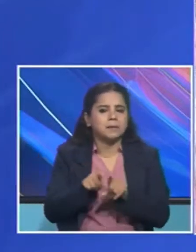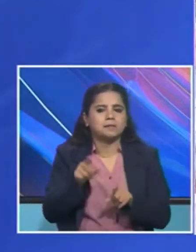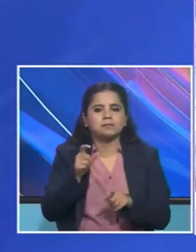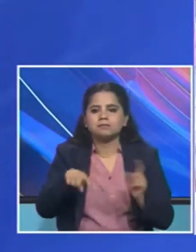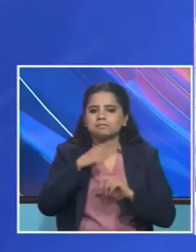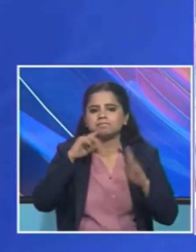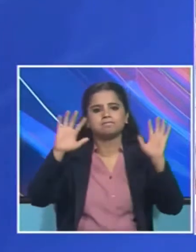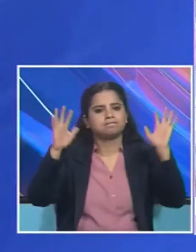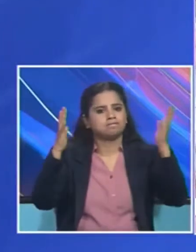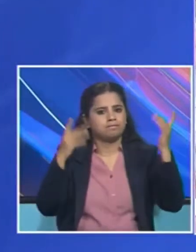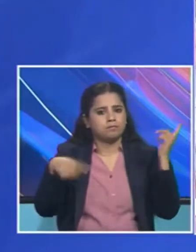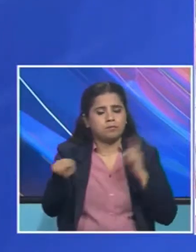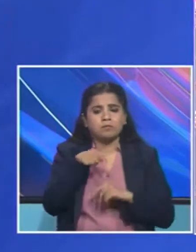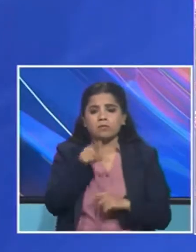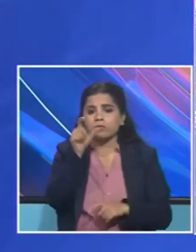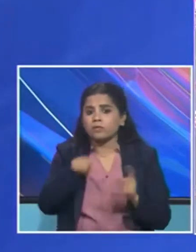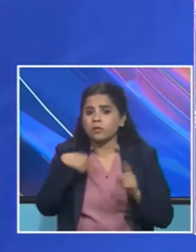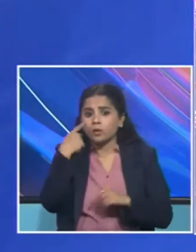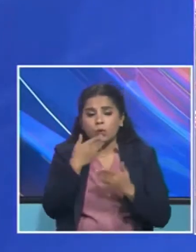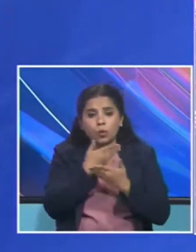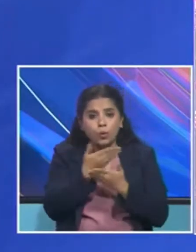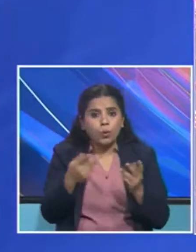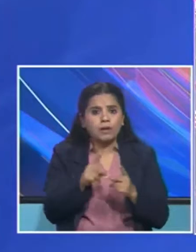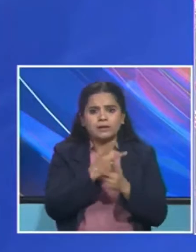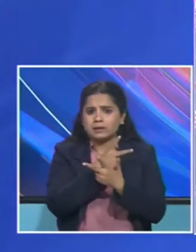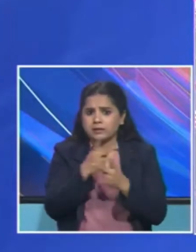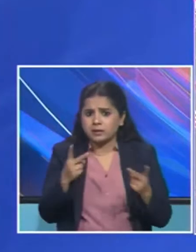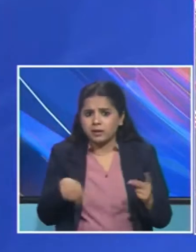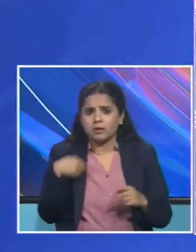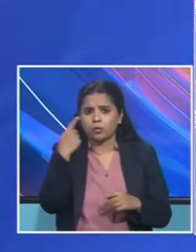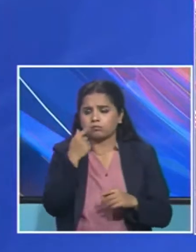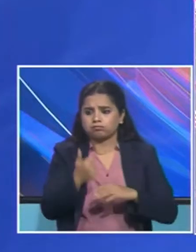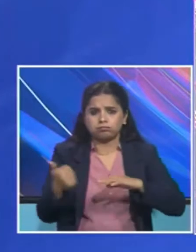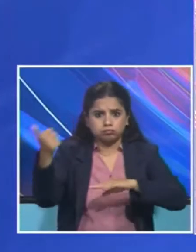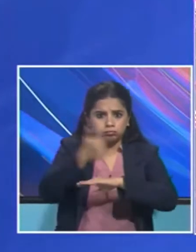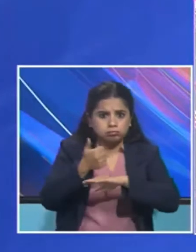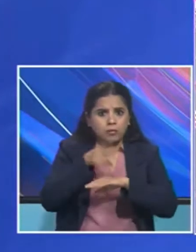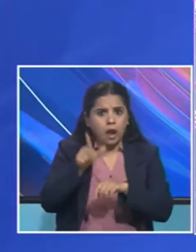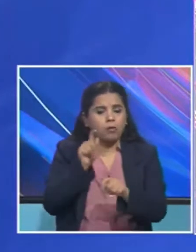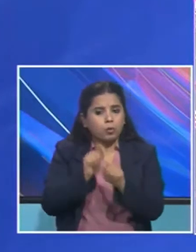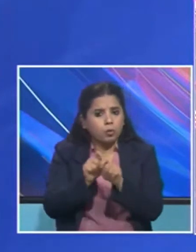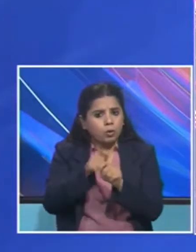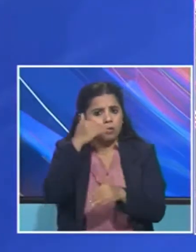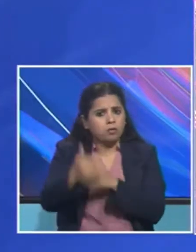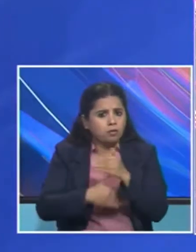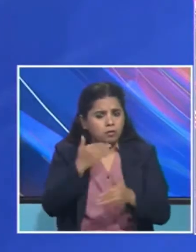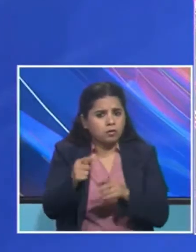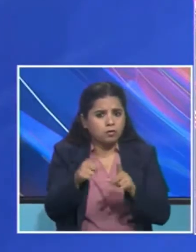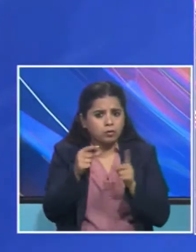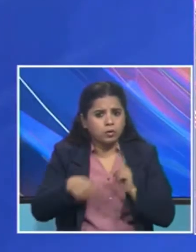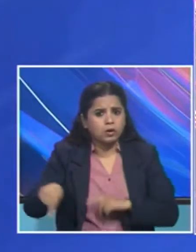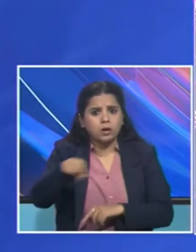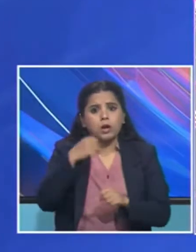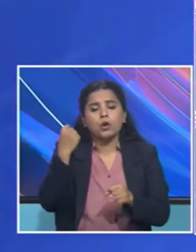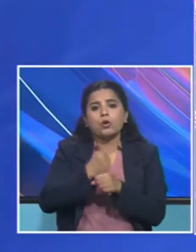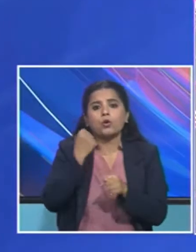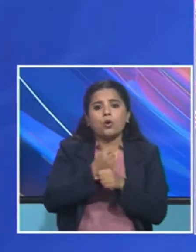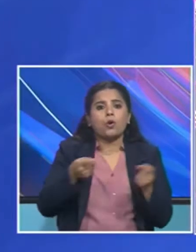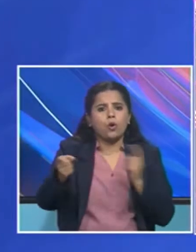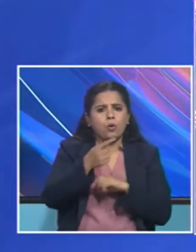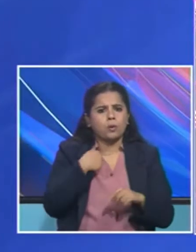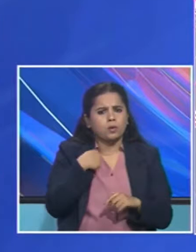जन प्रतिनिधि के रूप में विभिन्न पदों पर कार्य करते हुए और फिर राज्यपाल के रूप में भी